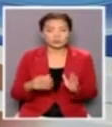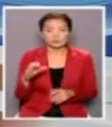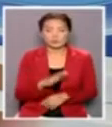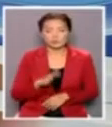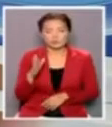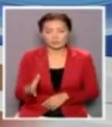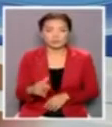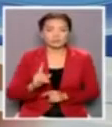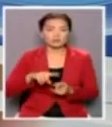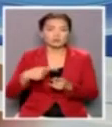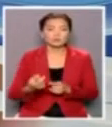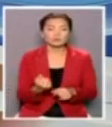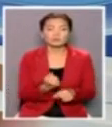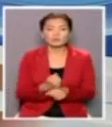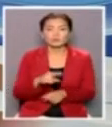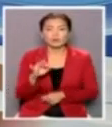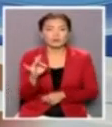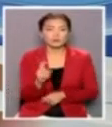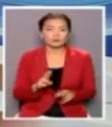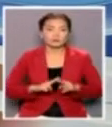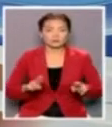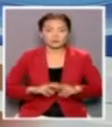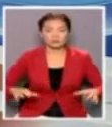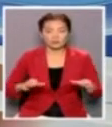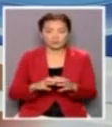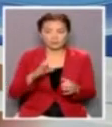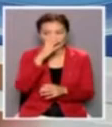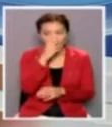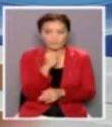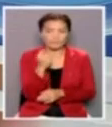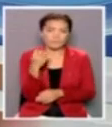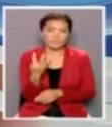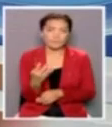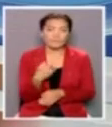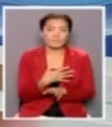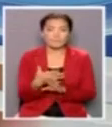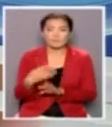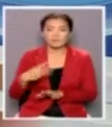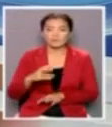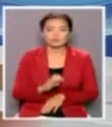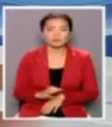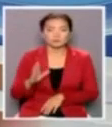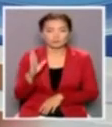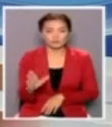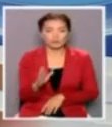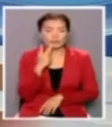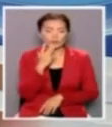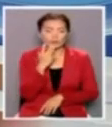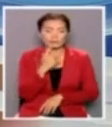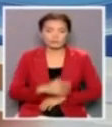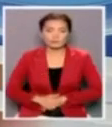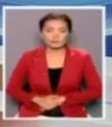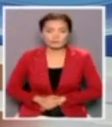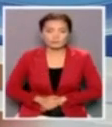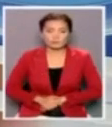стартует следующий этап праймериз агитационная кампания с 14 по 30 сентября пойдут публичные типа